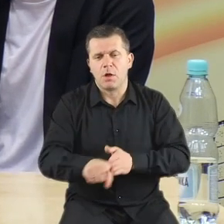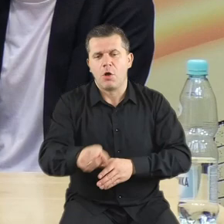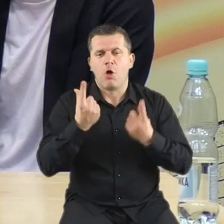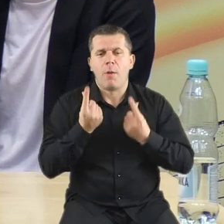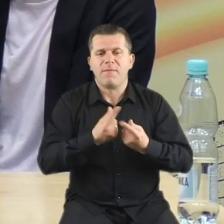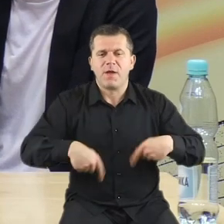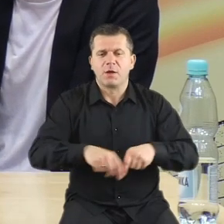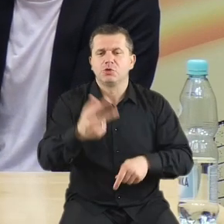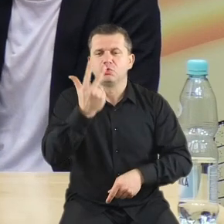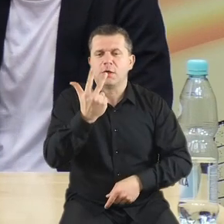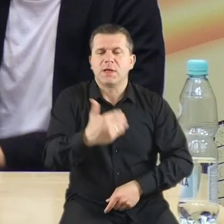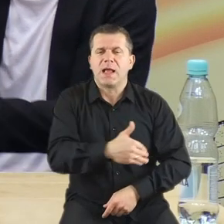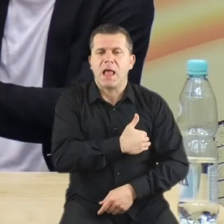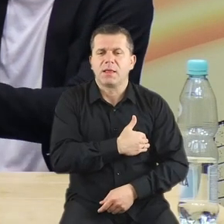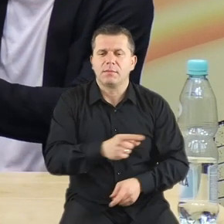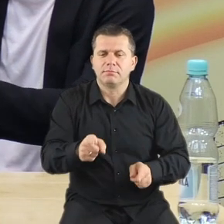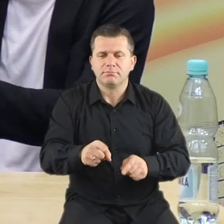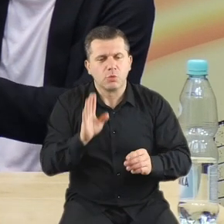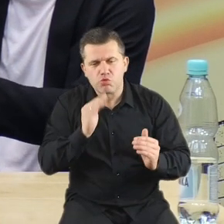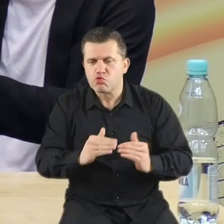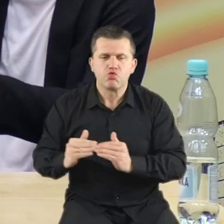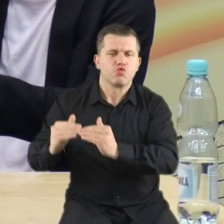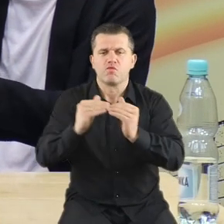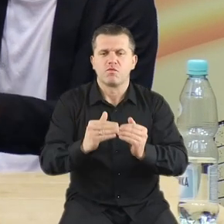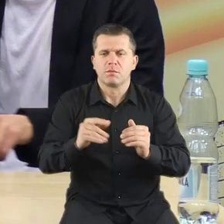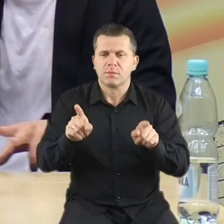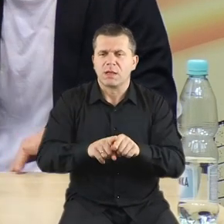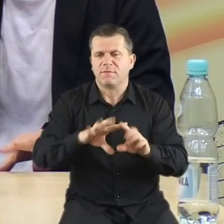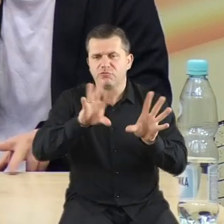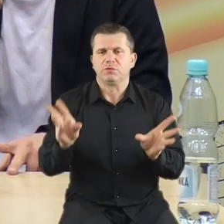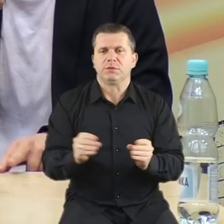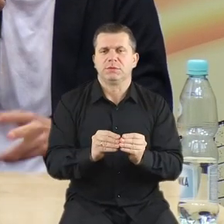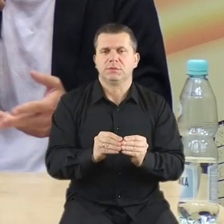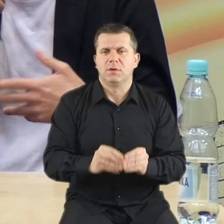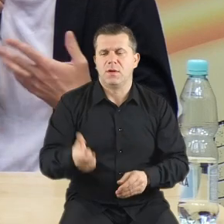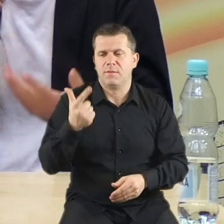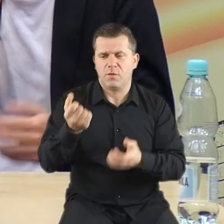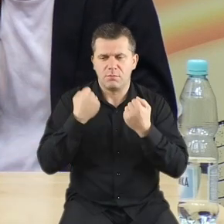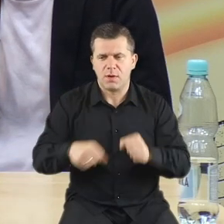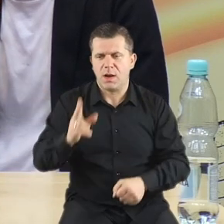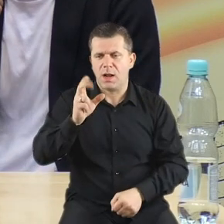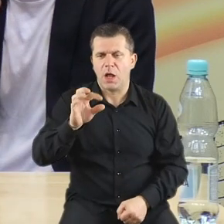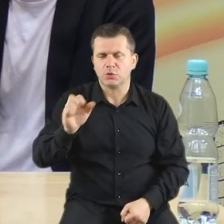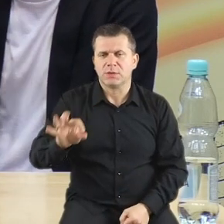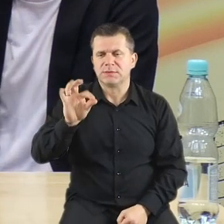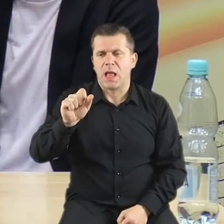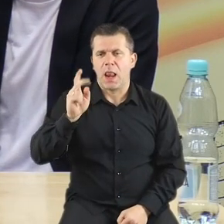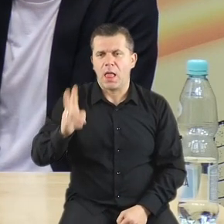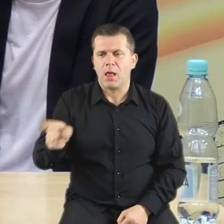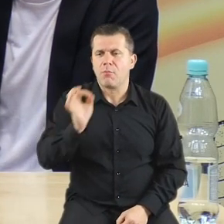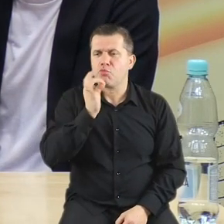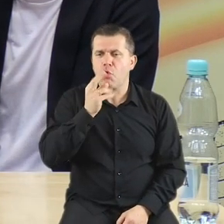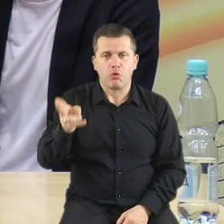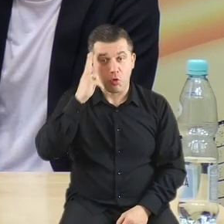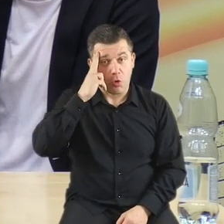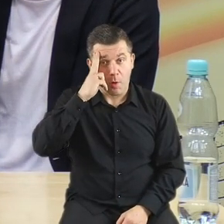jak wszyscy. Ja tam mam dwóch bohaterów, dwóch bohaterów, Hesio i Salek, są młodymi komunistami,